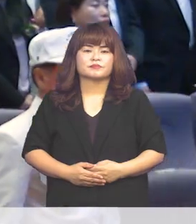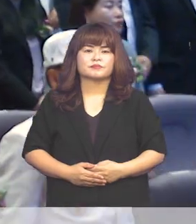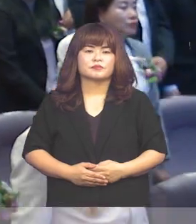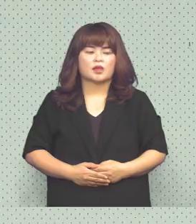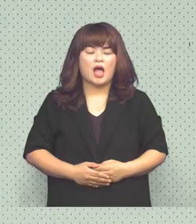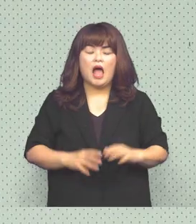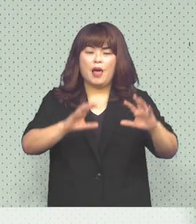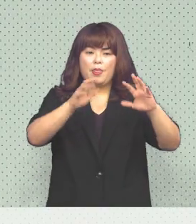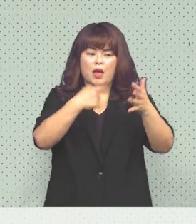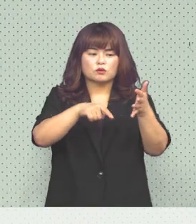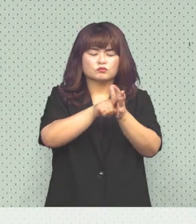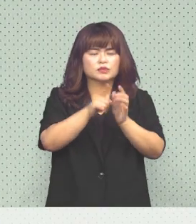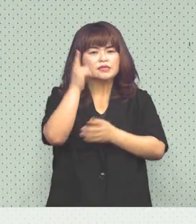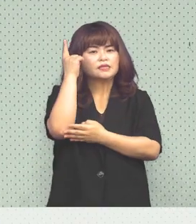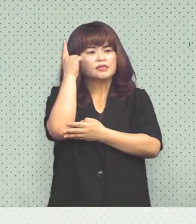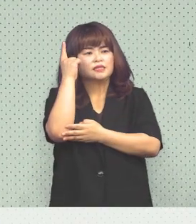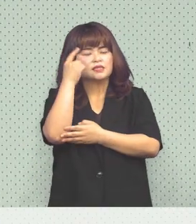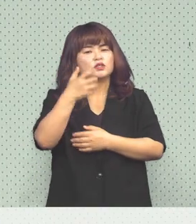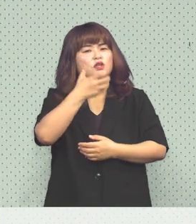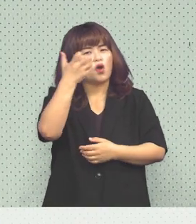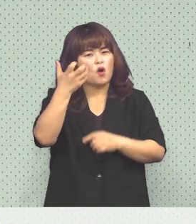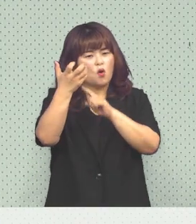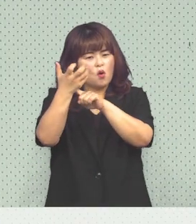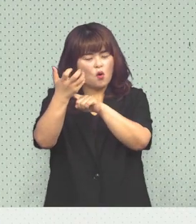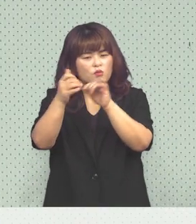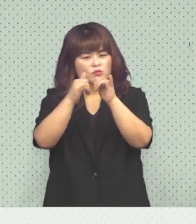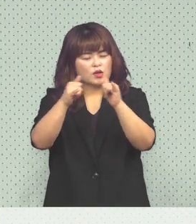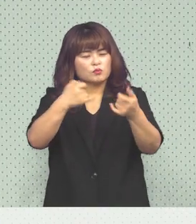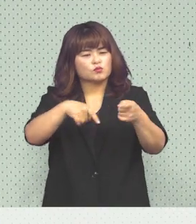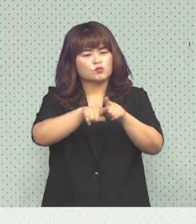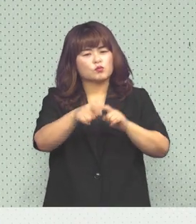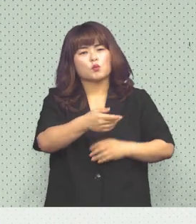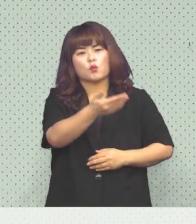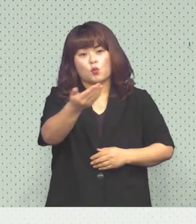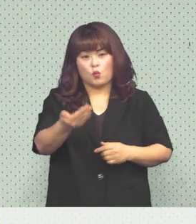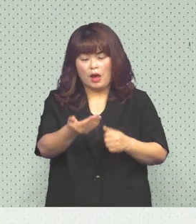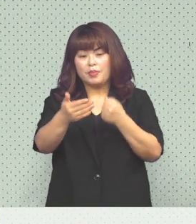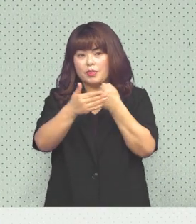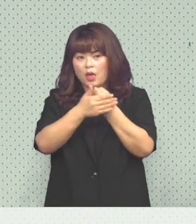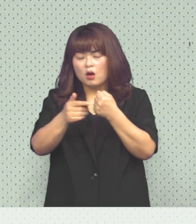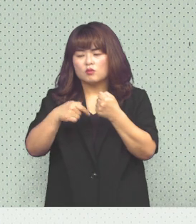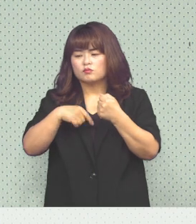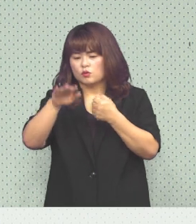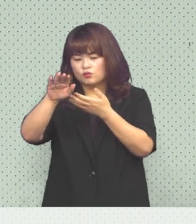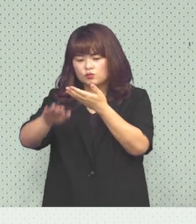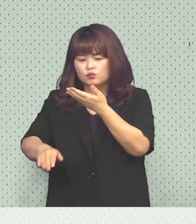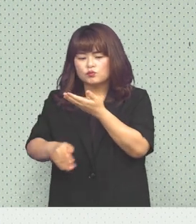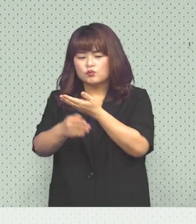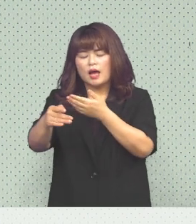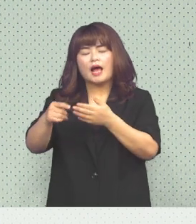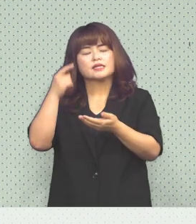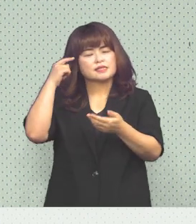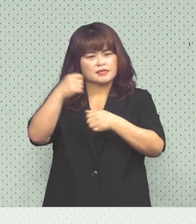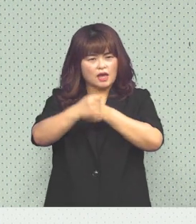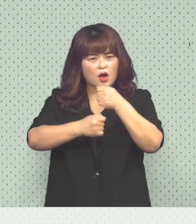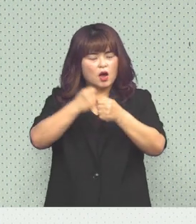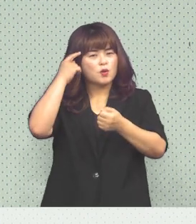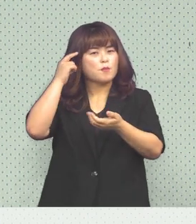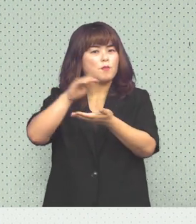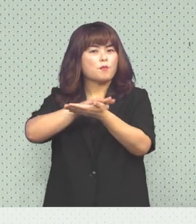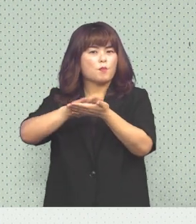우리 호국영웅, 호국영령이 아니었다면 오늘 저희 후배들이 자유와